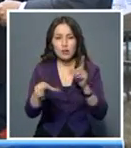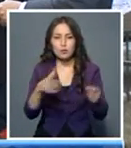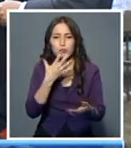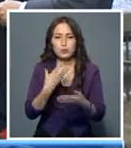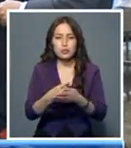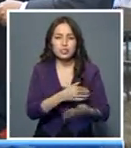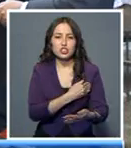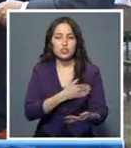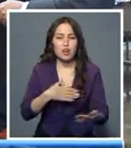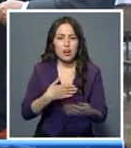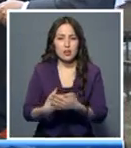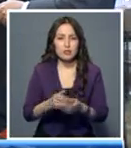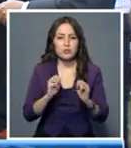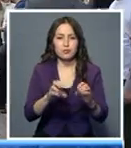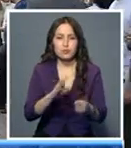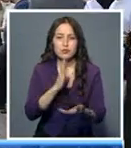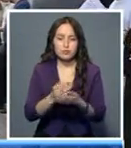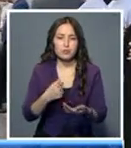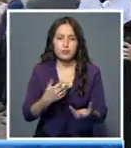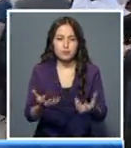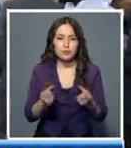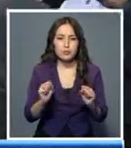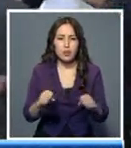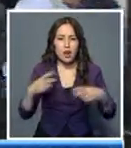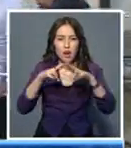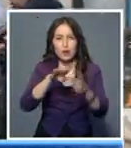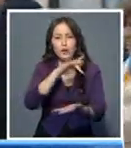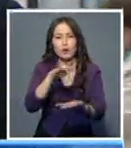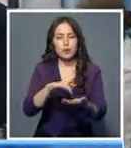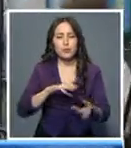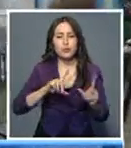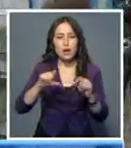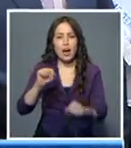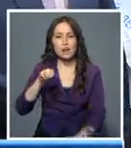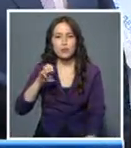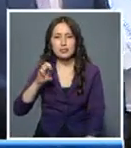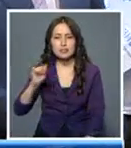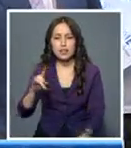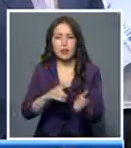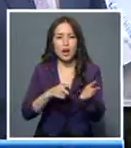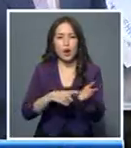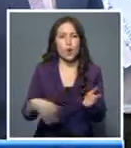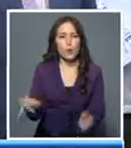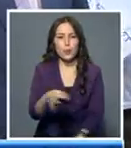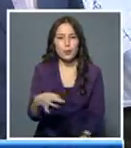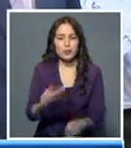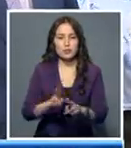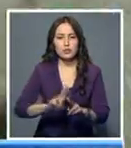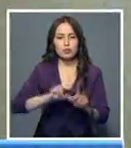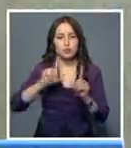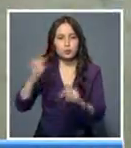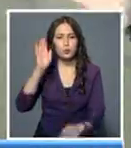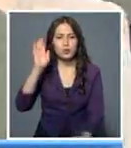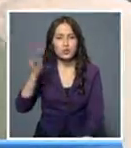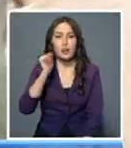ішкі ниетімен әкеп жатыр, біз оны қабылдап жатырмыз. Астанадан аттанған жүк көліктері бүгін Атбасар және Қарағанды облысының Бұқар Жырау ауданына жетеді.